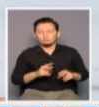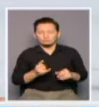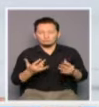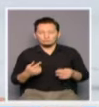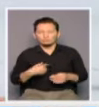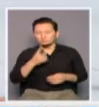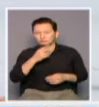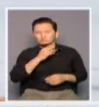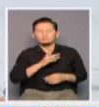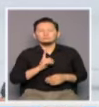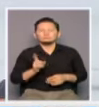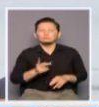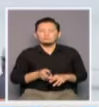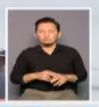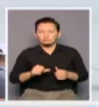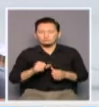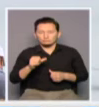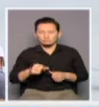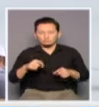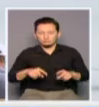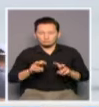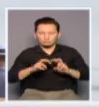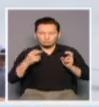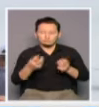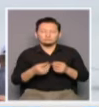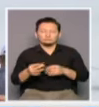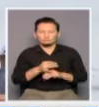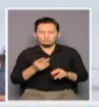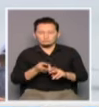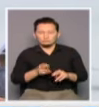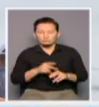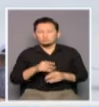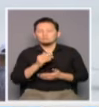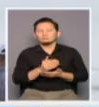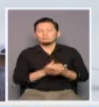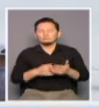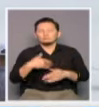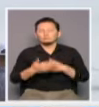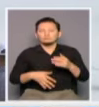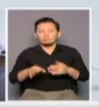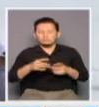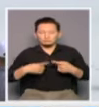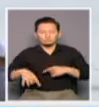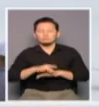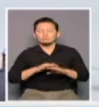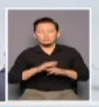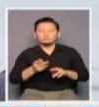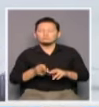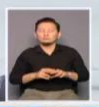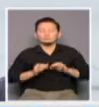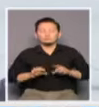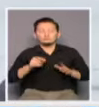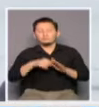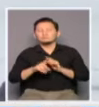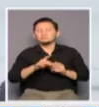сегодня меня вообще поразило то, что вот особенно на круглом столе, действительно, вот эта вот программа модернизации общественного сознания, она